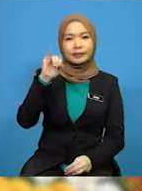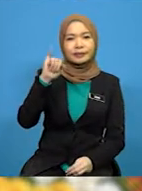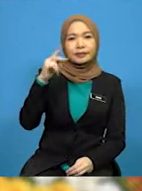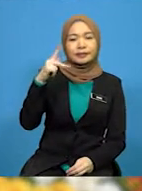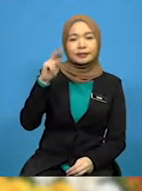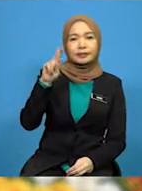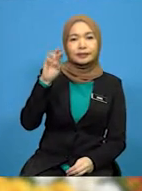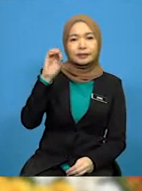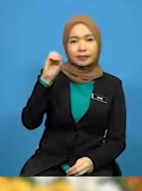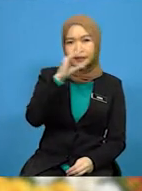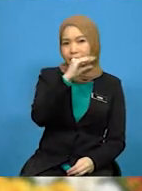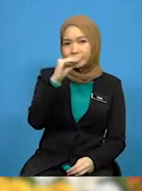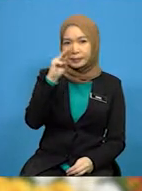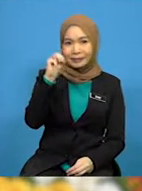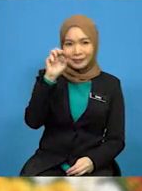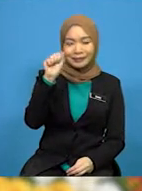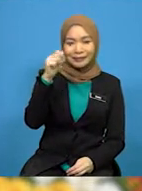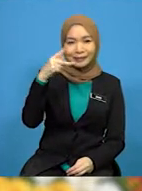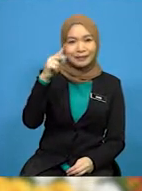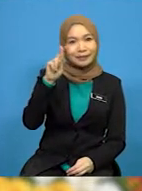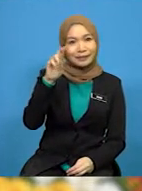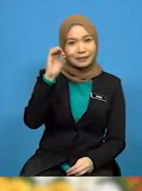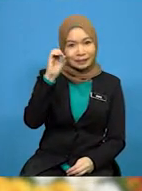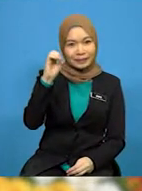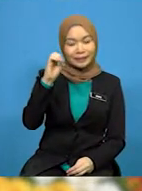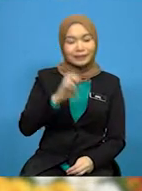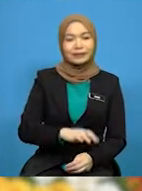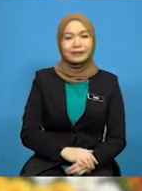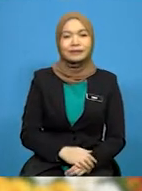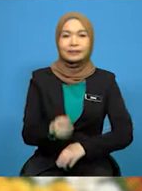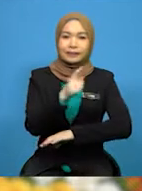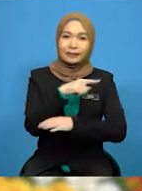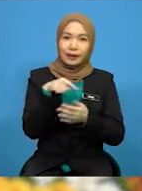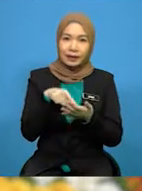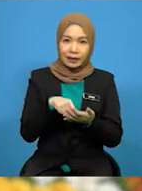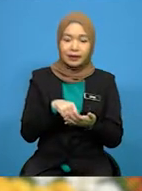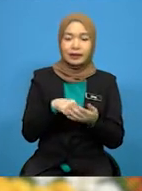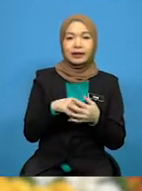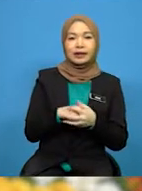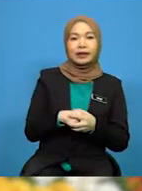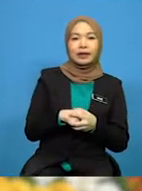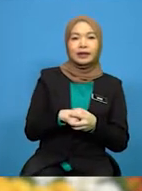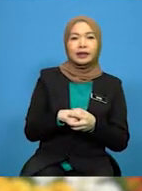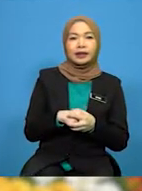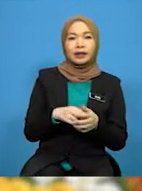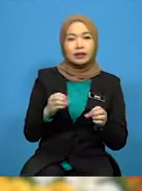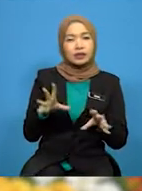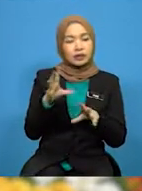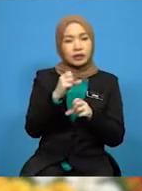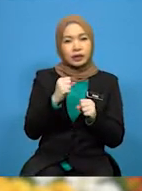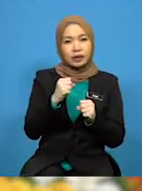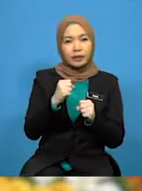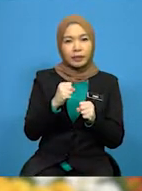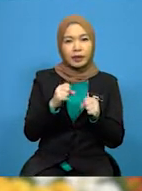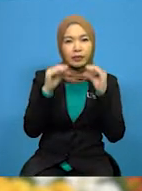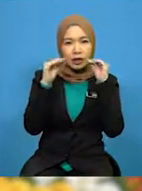kenapa pentingnya, tadi kita dah lihat penting sangat untuk menangani isu-isu ini. Saya harap perbincangan tadi telah meningkatkan kefahaman